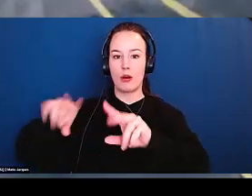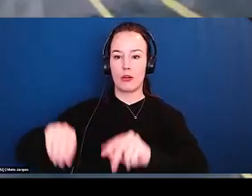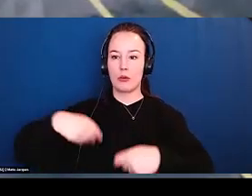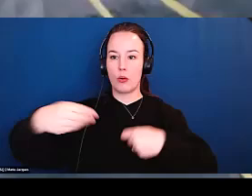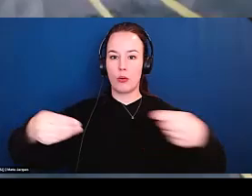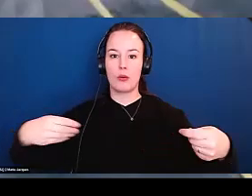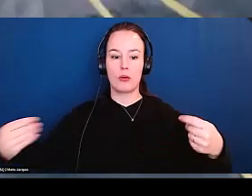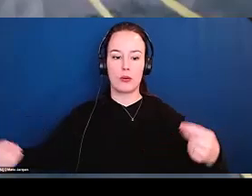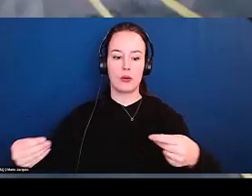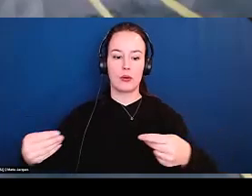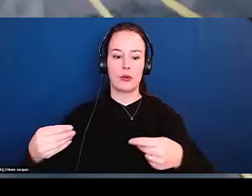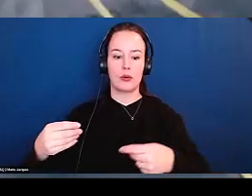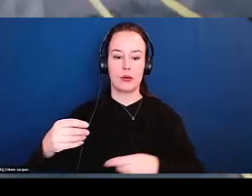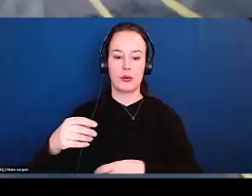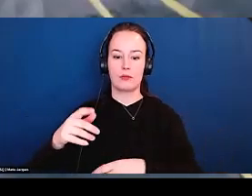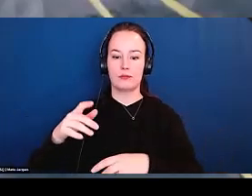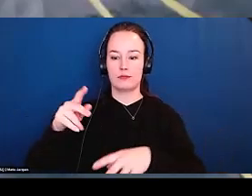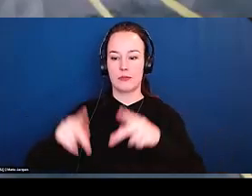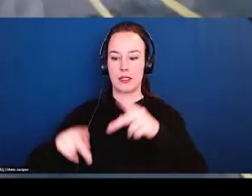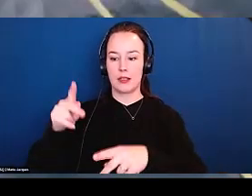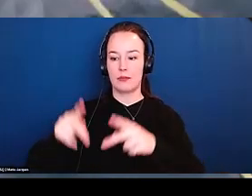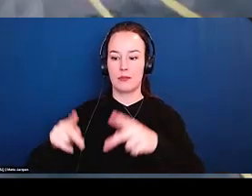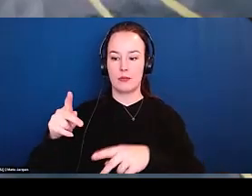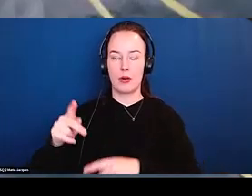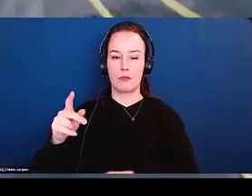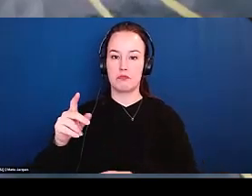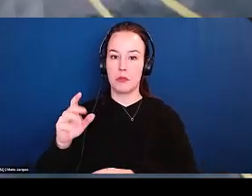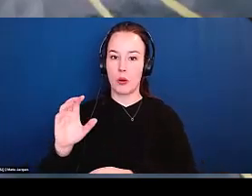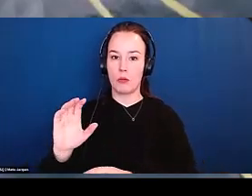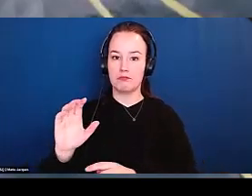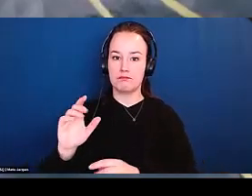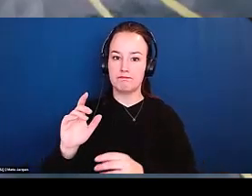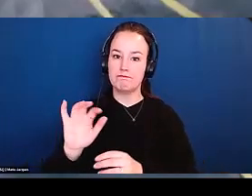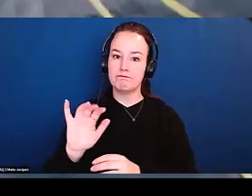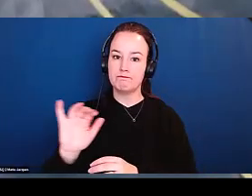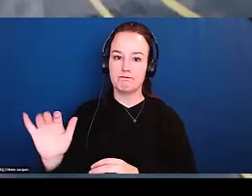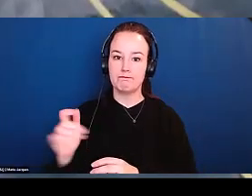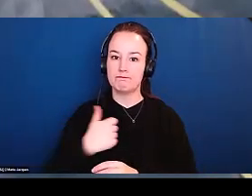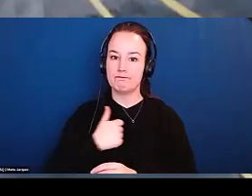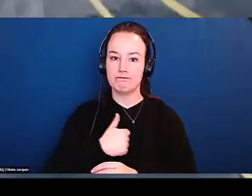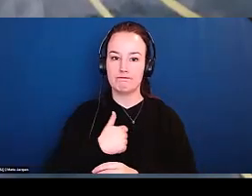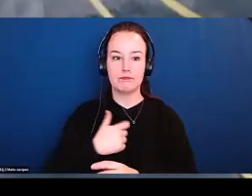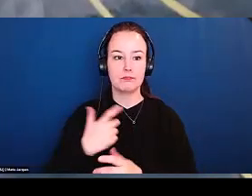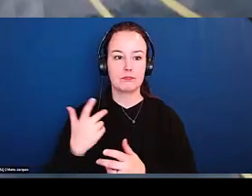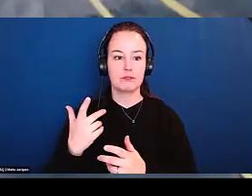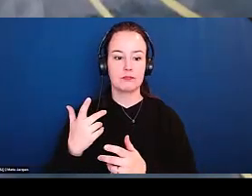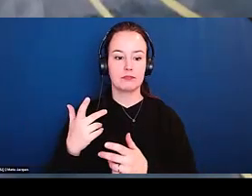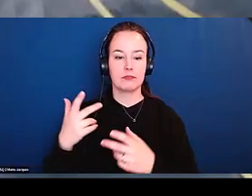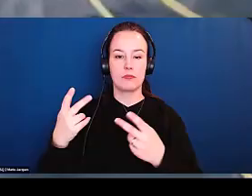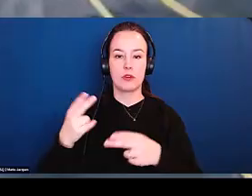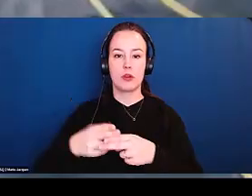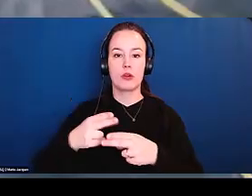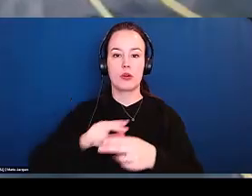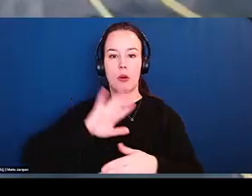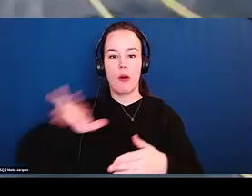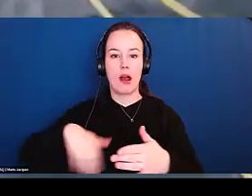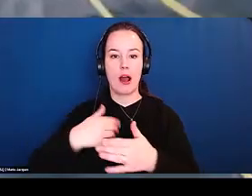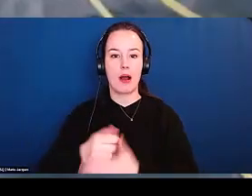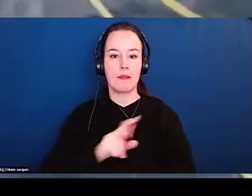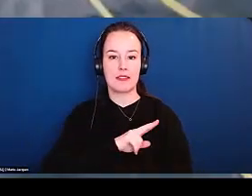territoire non cédé des peuples Kosili. et c'est l'endroit qu'on appelle maintenant